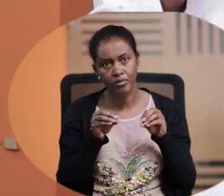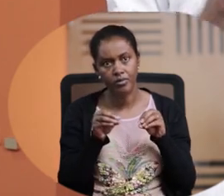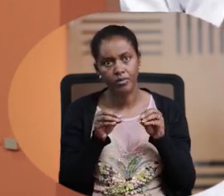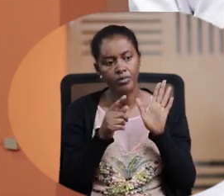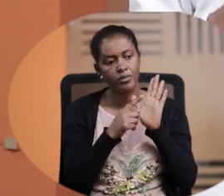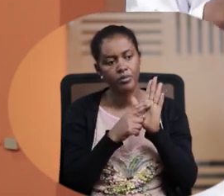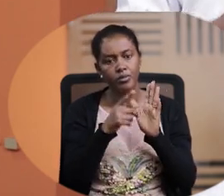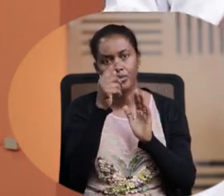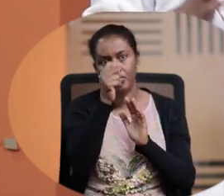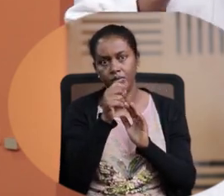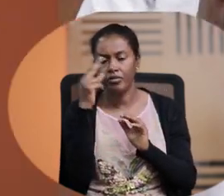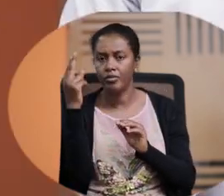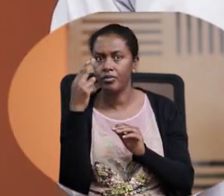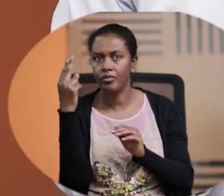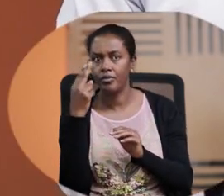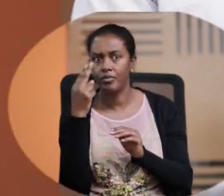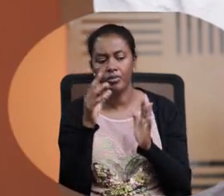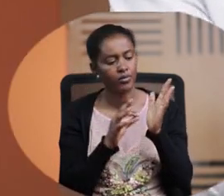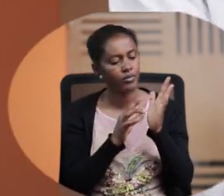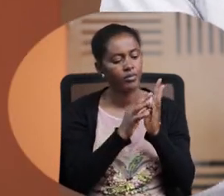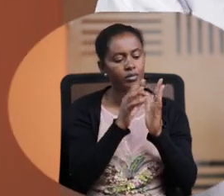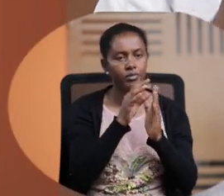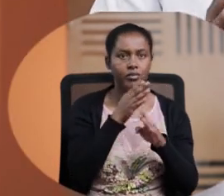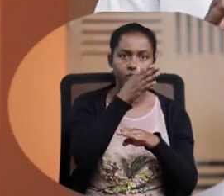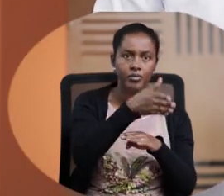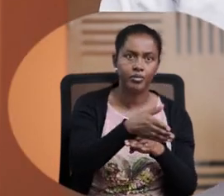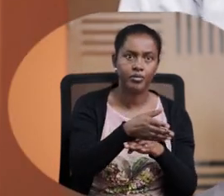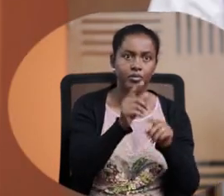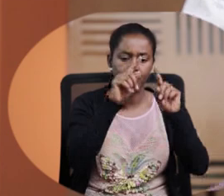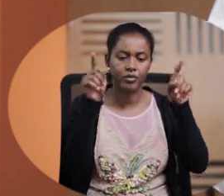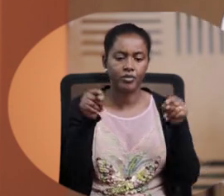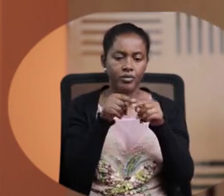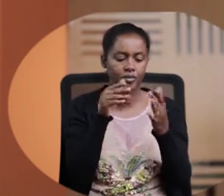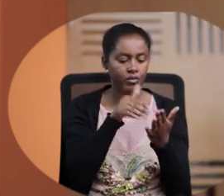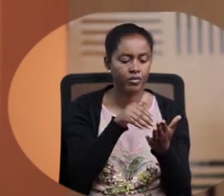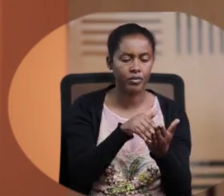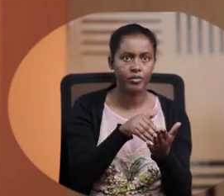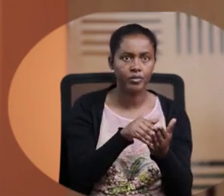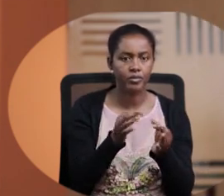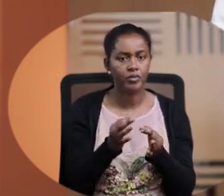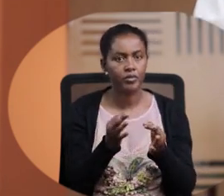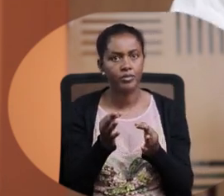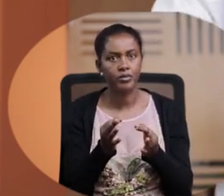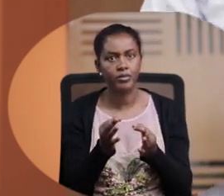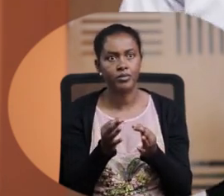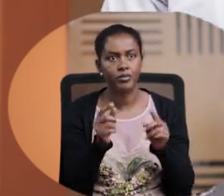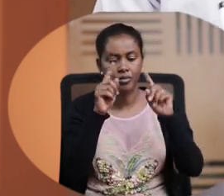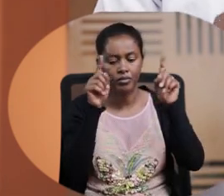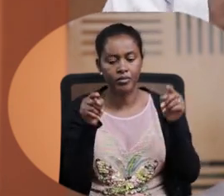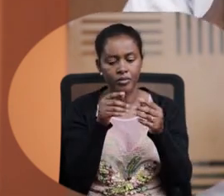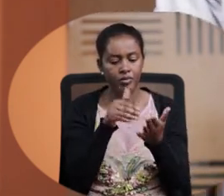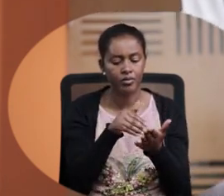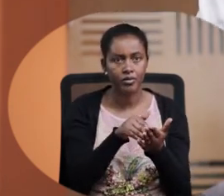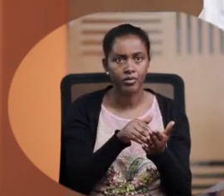mallattoo taalii gargaaramne erga lakkoofne booda gabatee deddeebi'insaa kanaatiin ibsina gabateen deddeebi'insaa kun maaliif nu gargaara daataa bifa